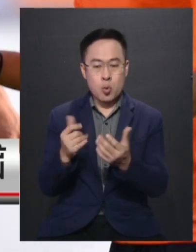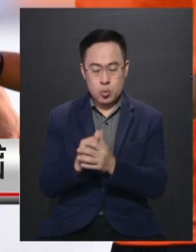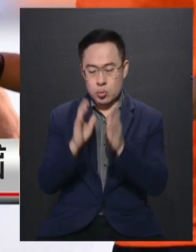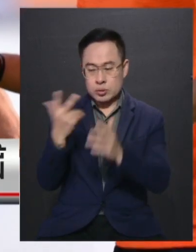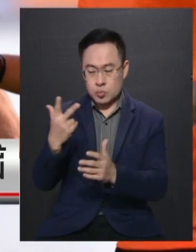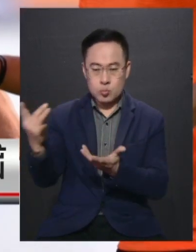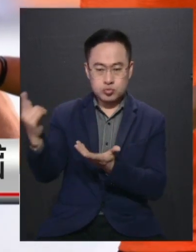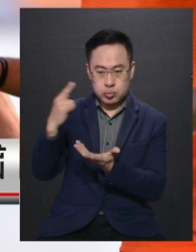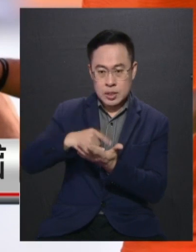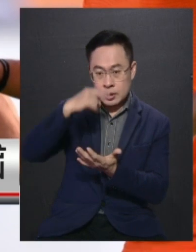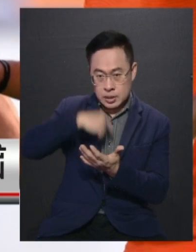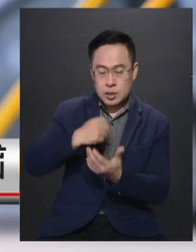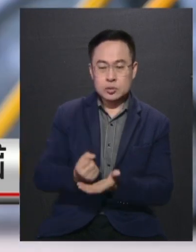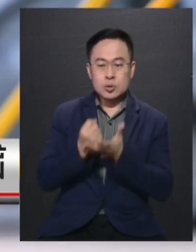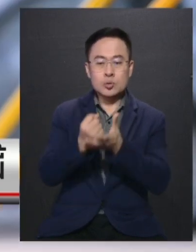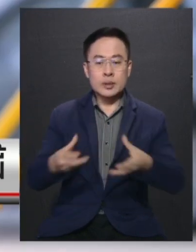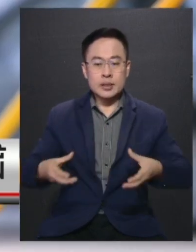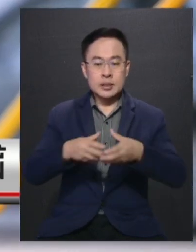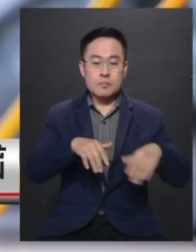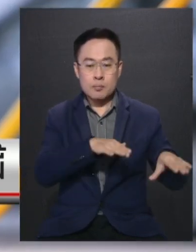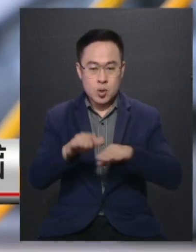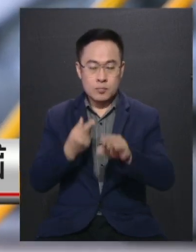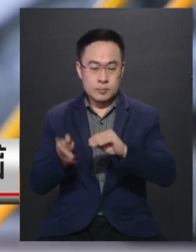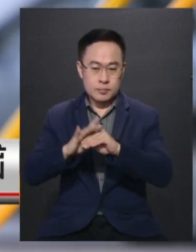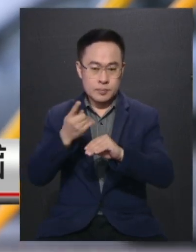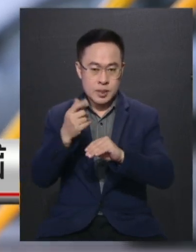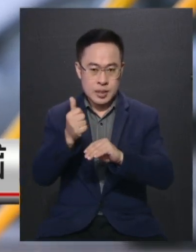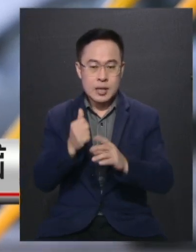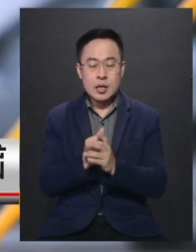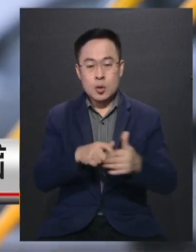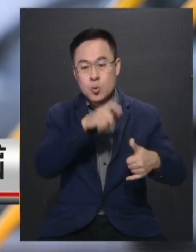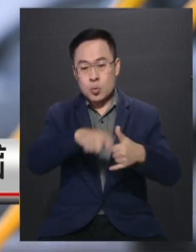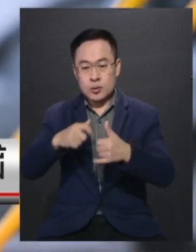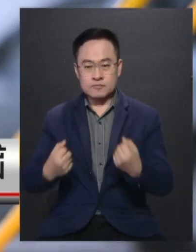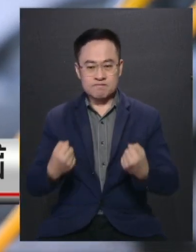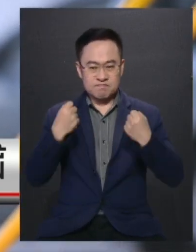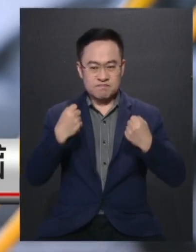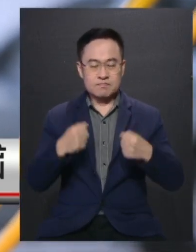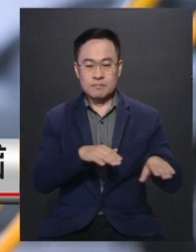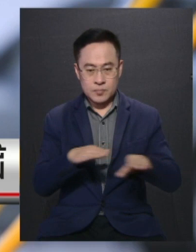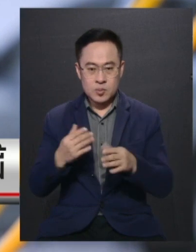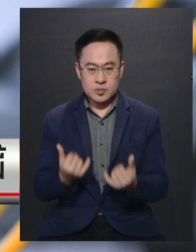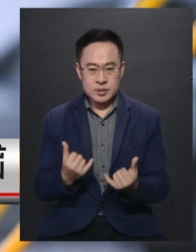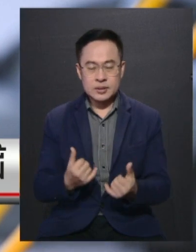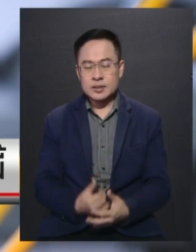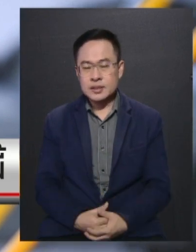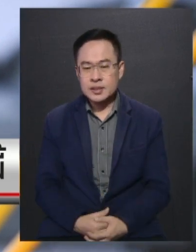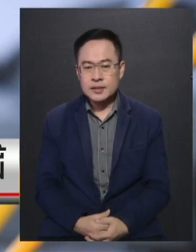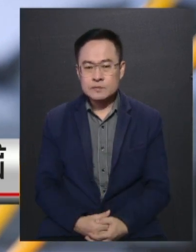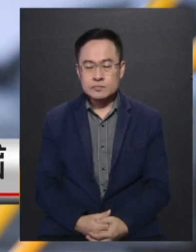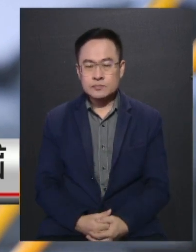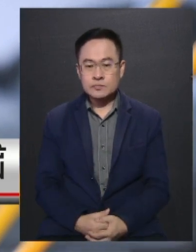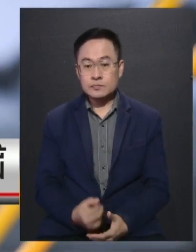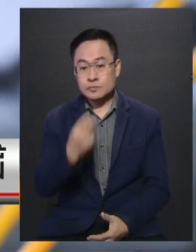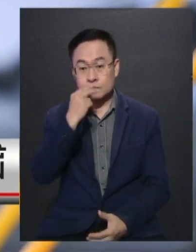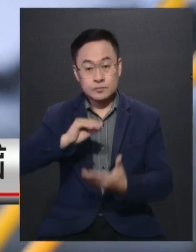าก็จะช่วยให้สมดุลของทีมมีมากขึ้นรวมถึงความแข็งแกร่งก็จะเพิ่มมากขึ้นด้วยทีนี้เราไปอัปเดต